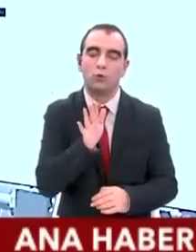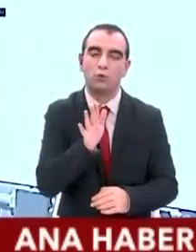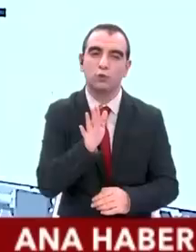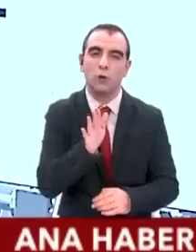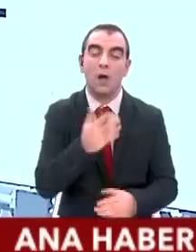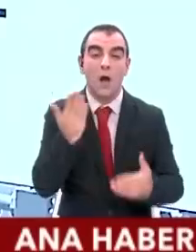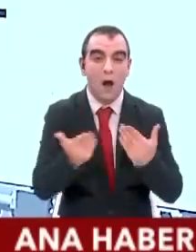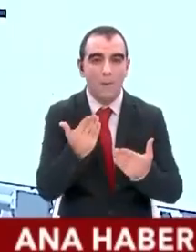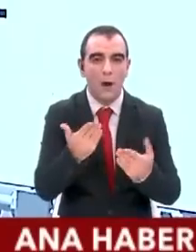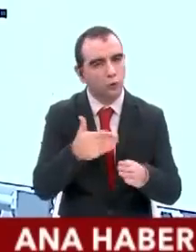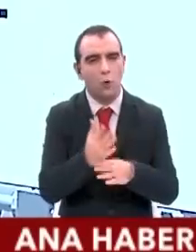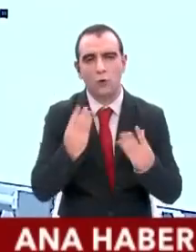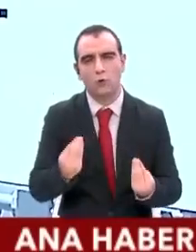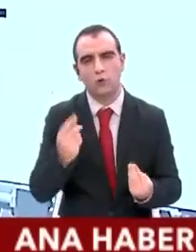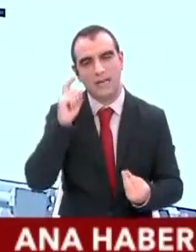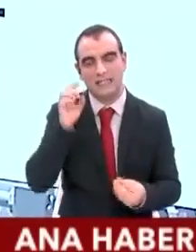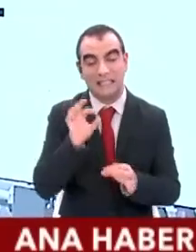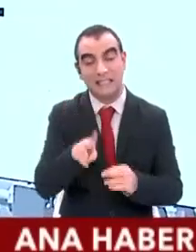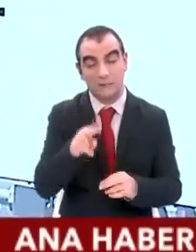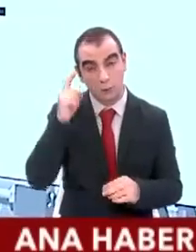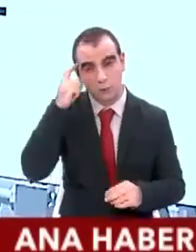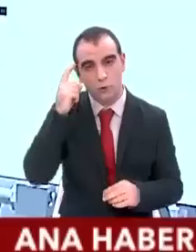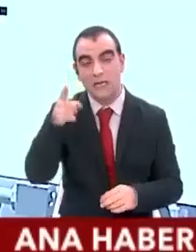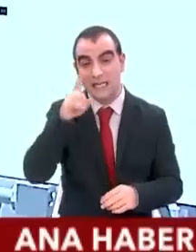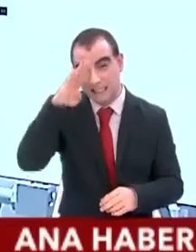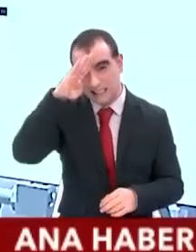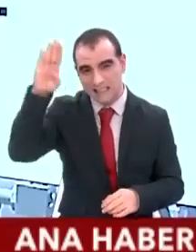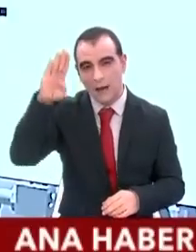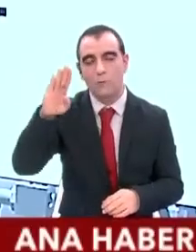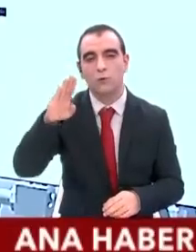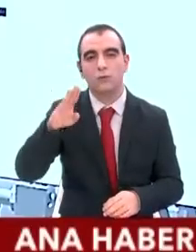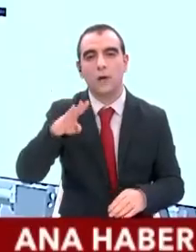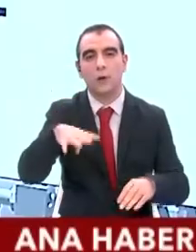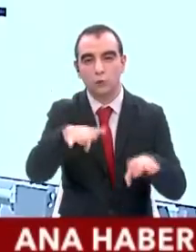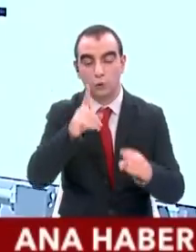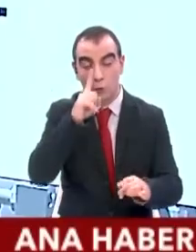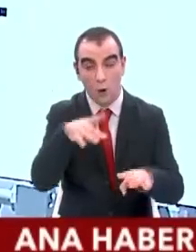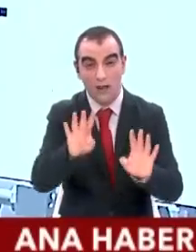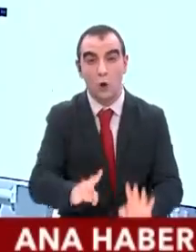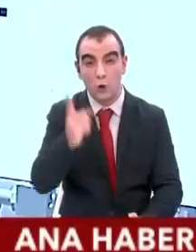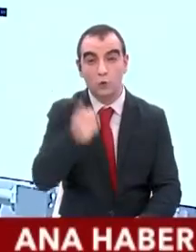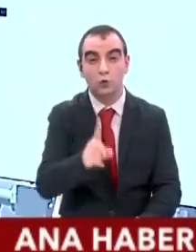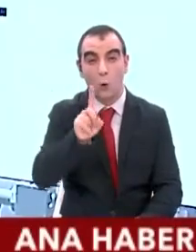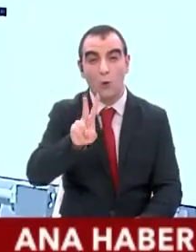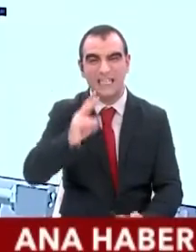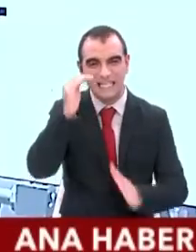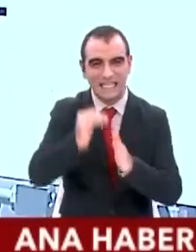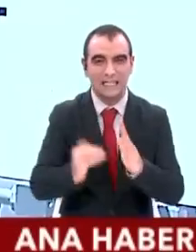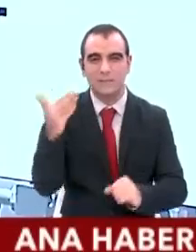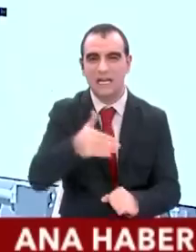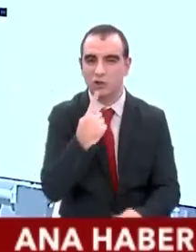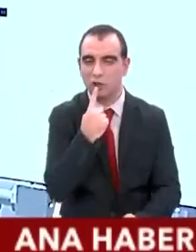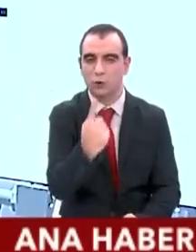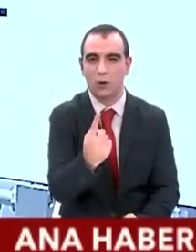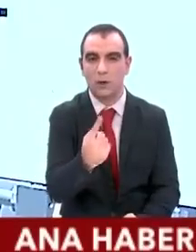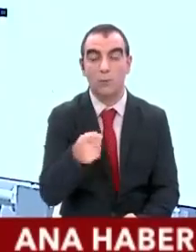teyit olacak İstanbul'da doğalgaza %12 İndirimin getirileceği söyleniyor Bu